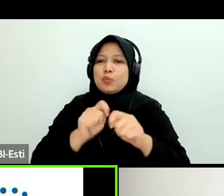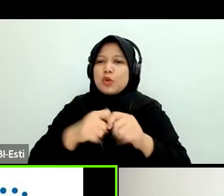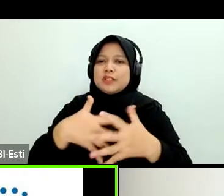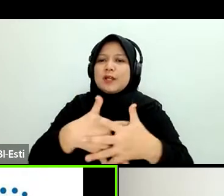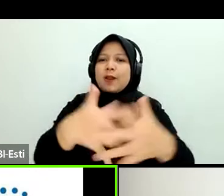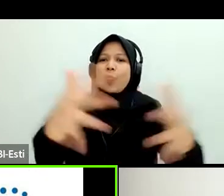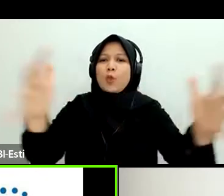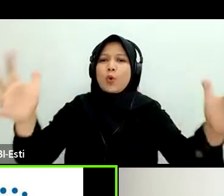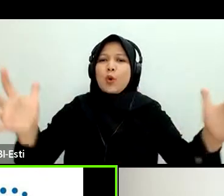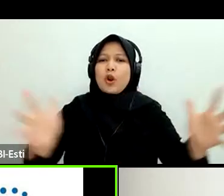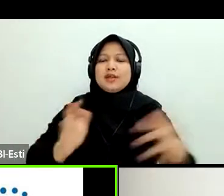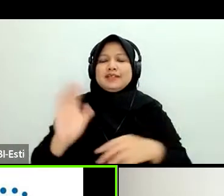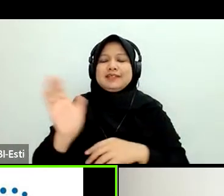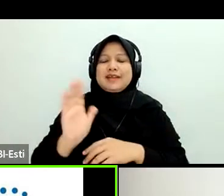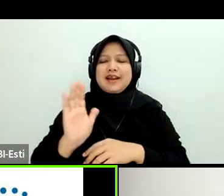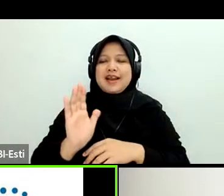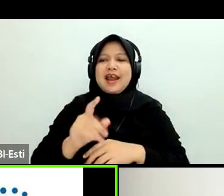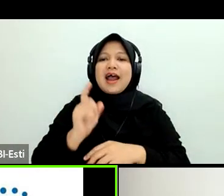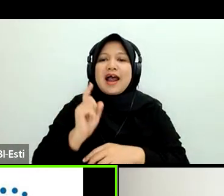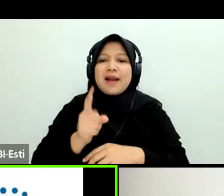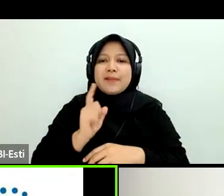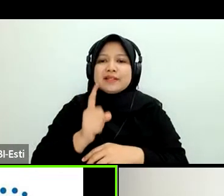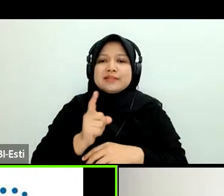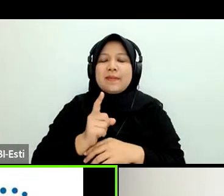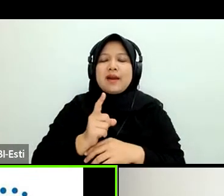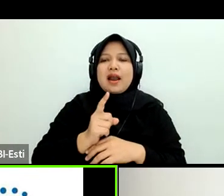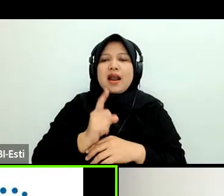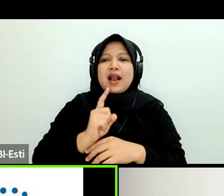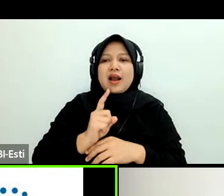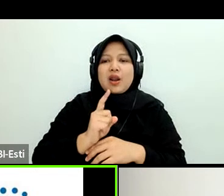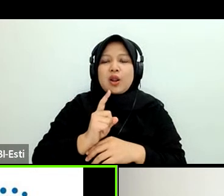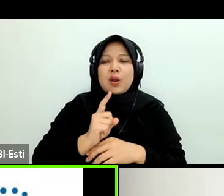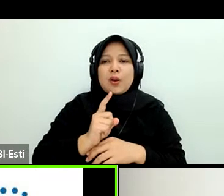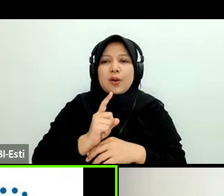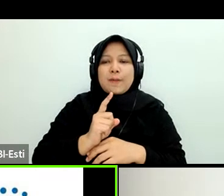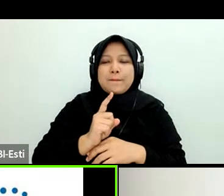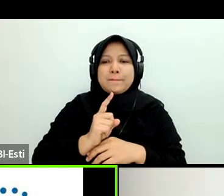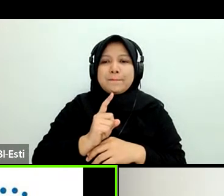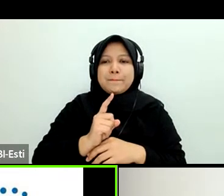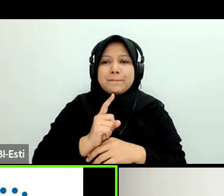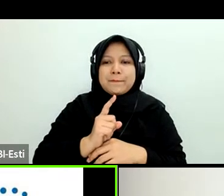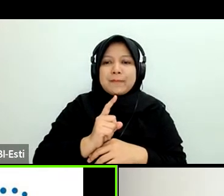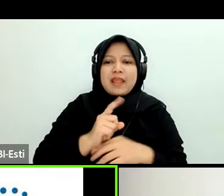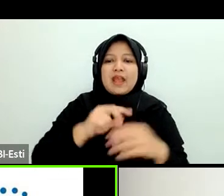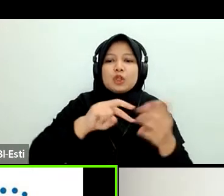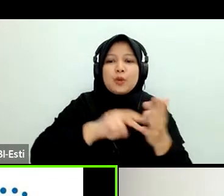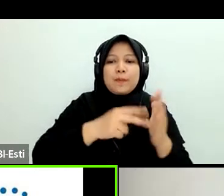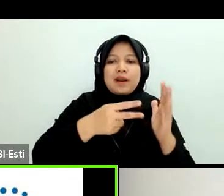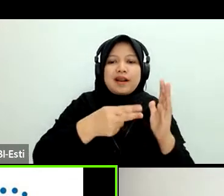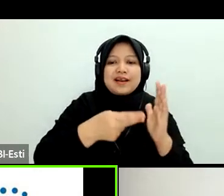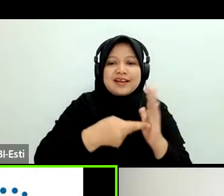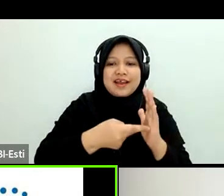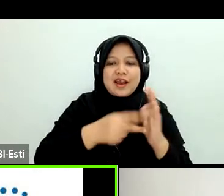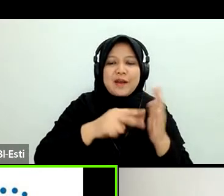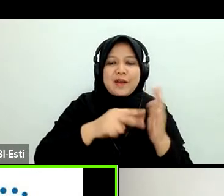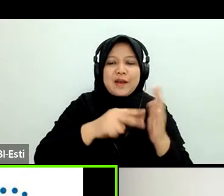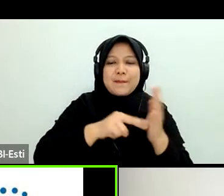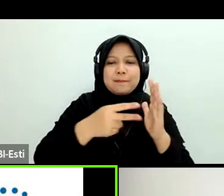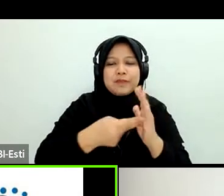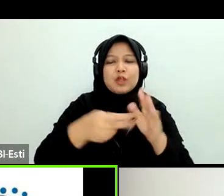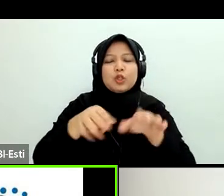kepastian maknanya itu berkorelasi dengan kepastian hukum kalau misalnya nanti orang begitu berkuasa